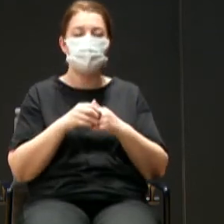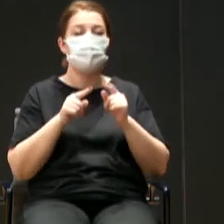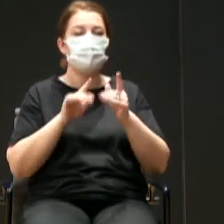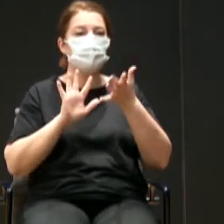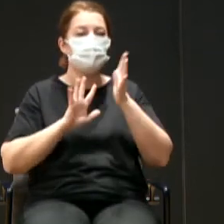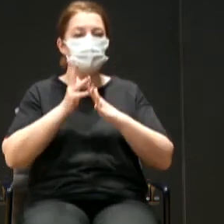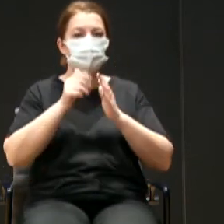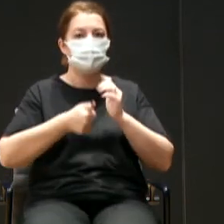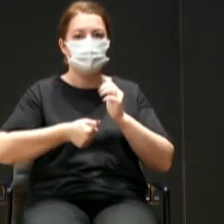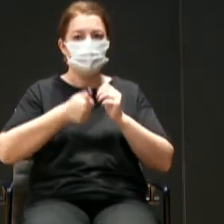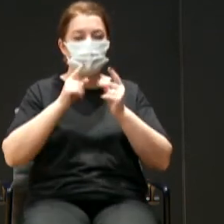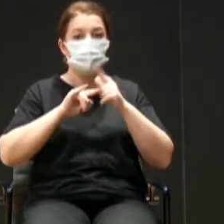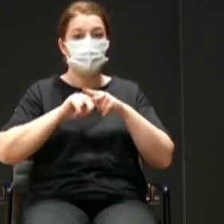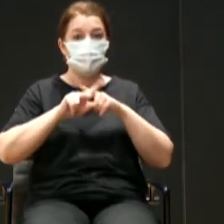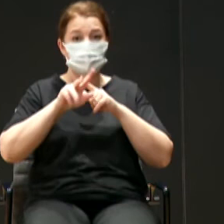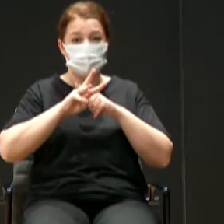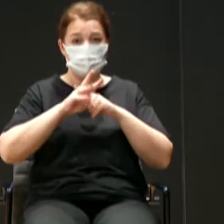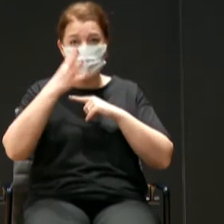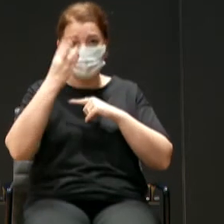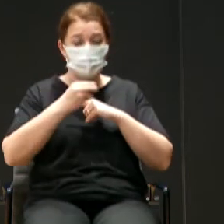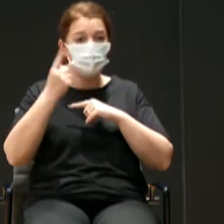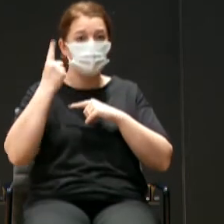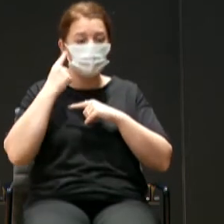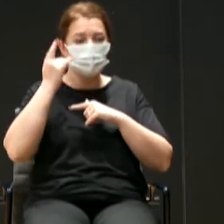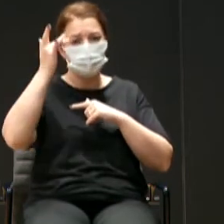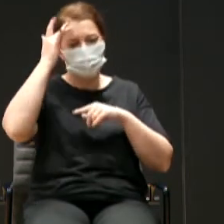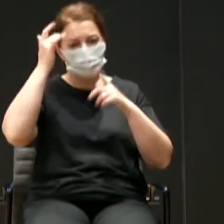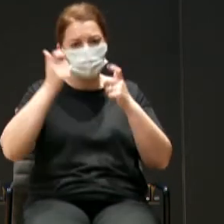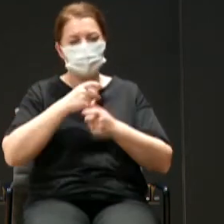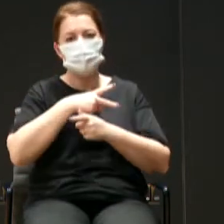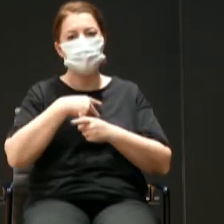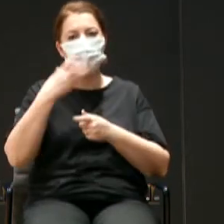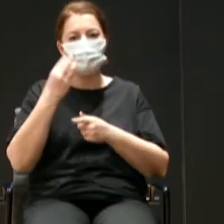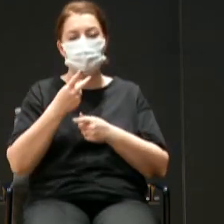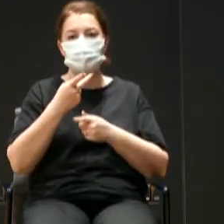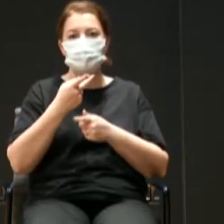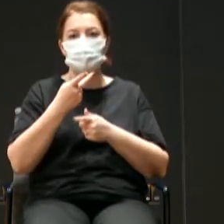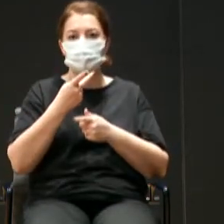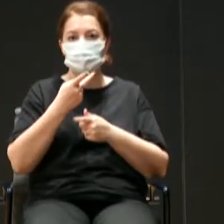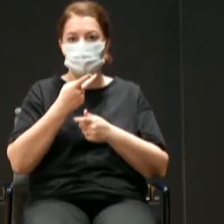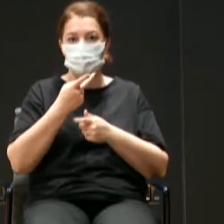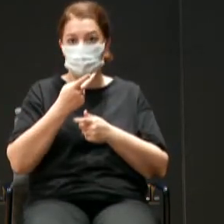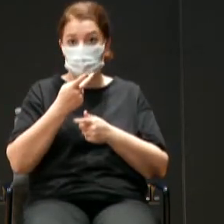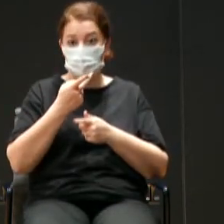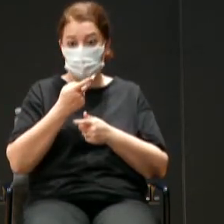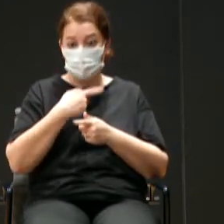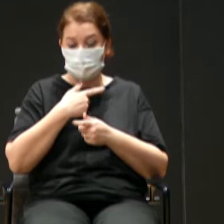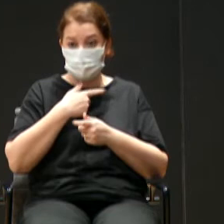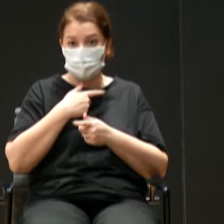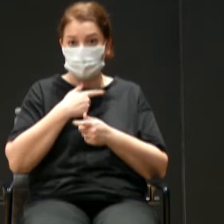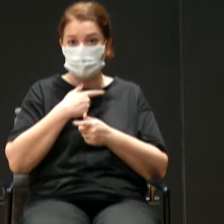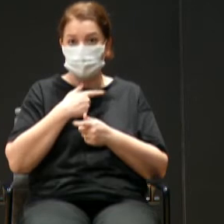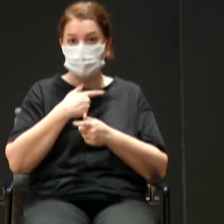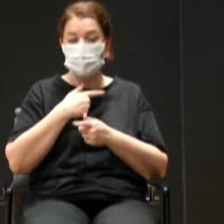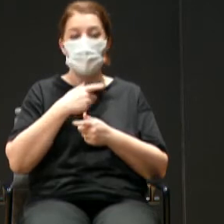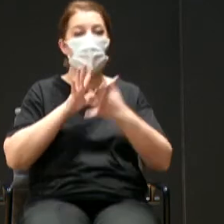Orman Bakanlığı ihaleye çıktığını duyduğumuzda Beylikdüzü Belediyesi olarak biz de talip olacağımızı söyledik. Önce istedik